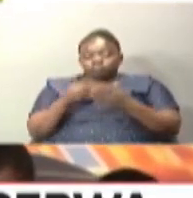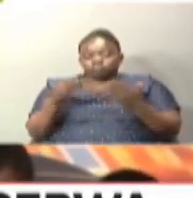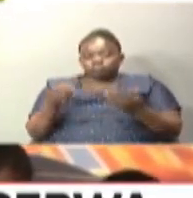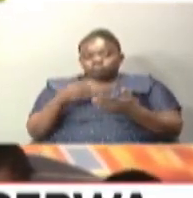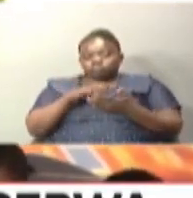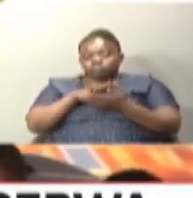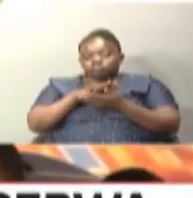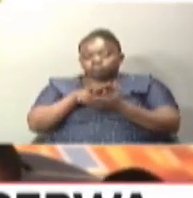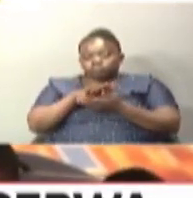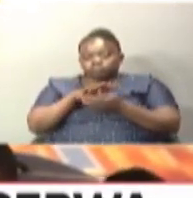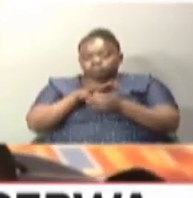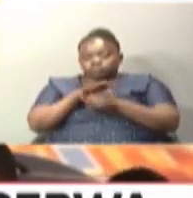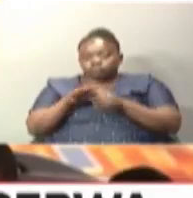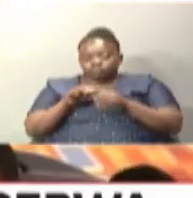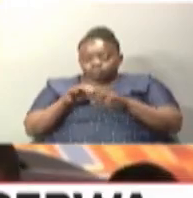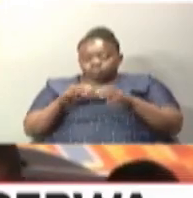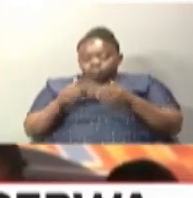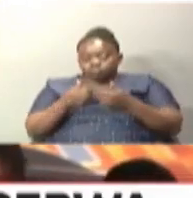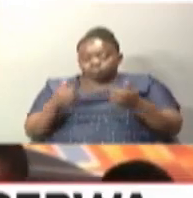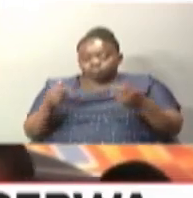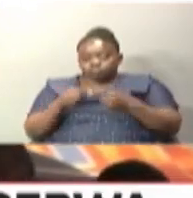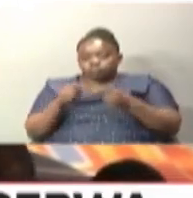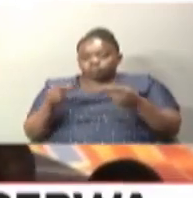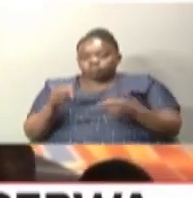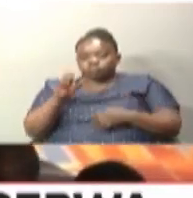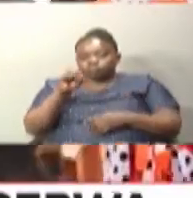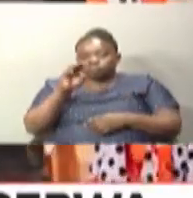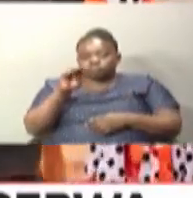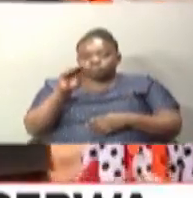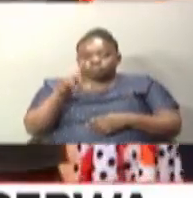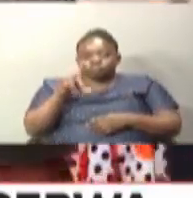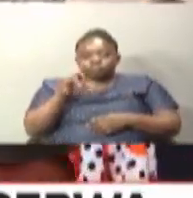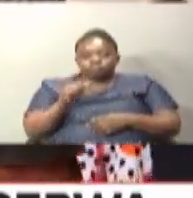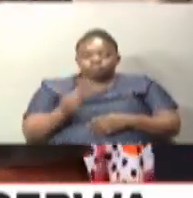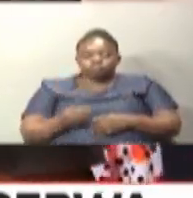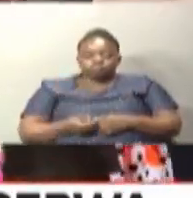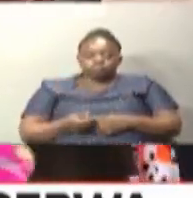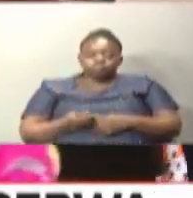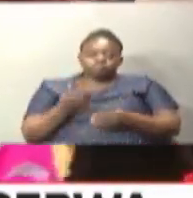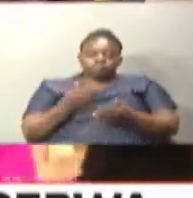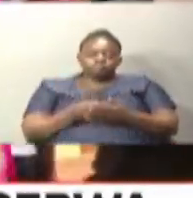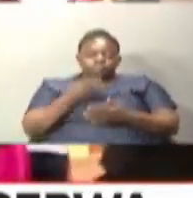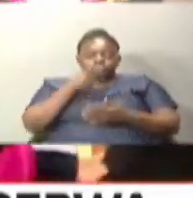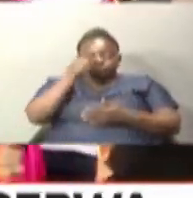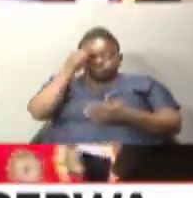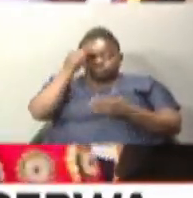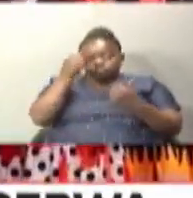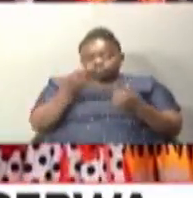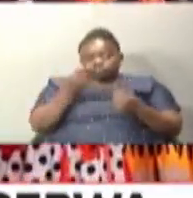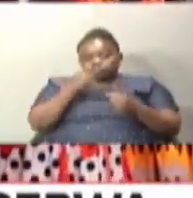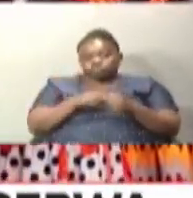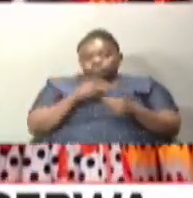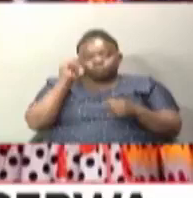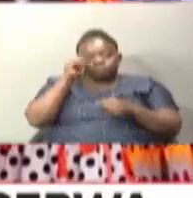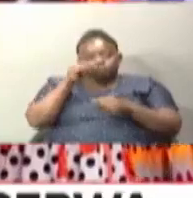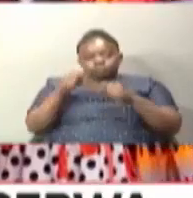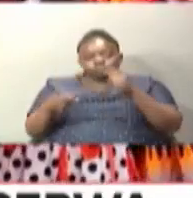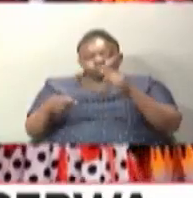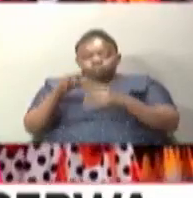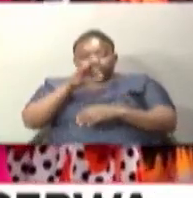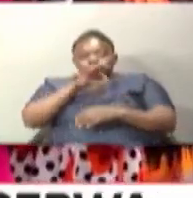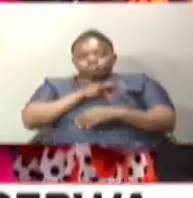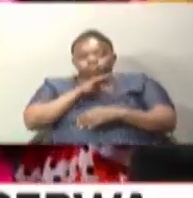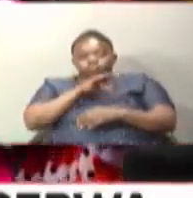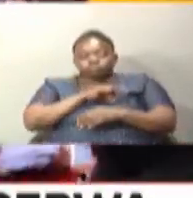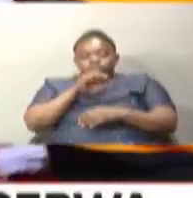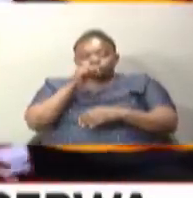ebola abataaguddetaagudde, nenze nvudde nkwatizeeko bazadde bannange. Asabye gavumenti nti kekadde erowooze ku ky'okwongeza abasomesa